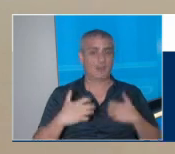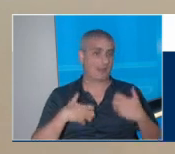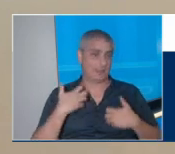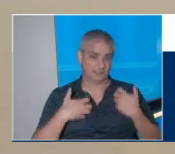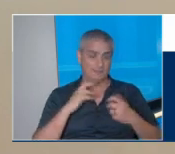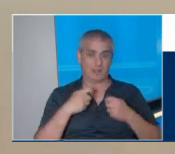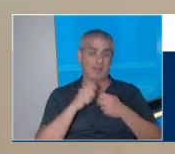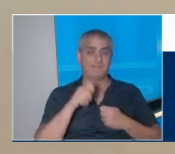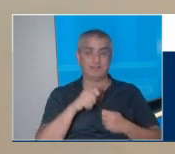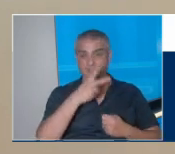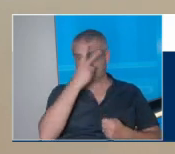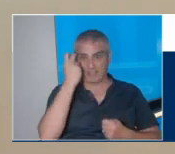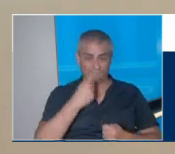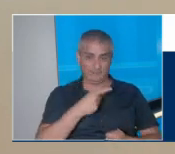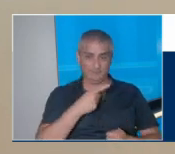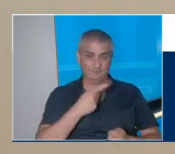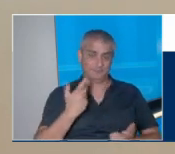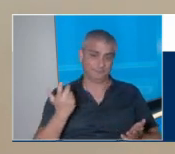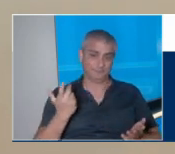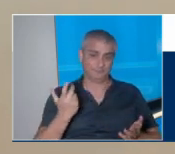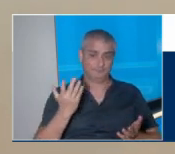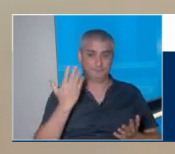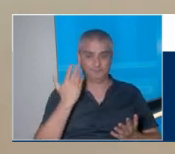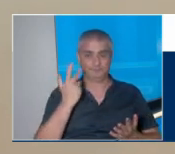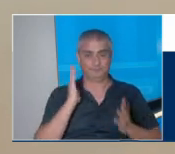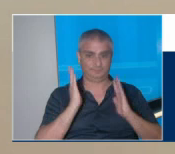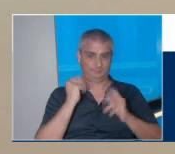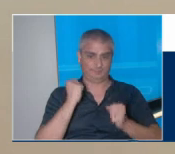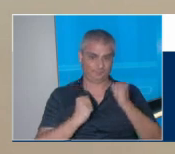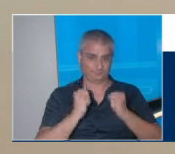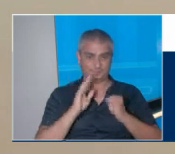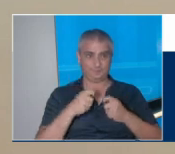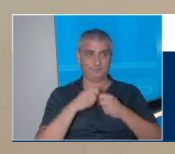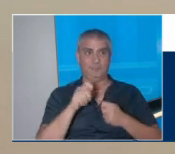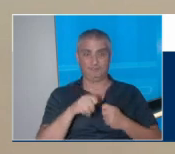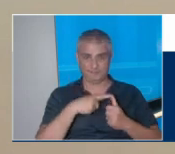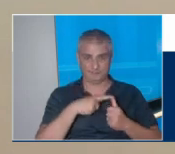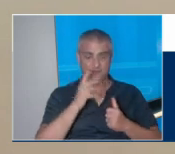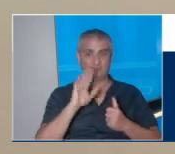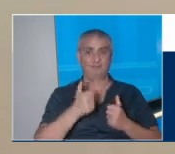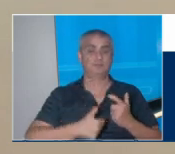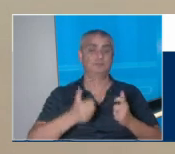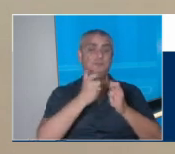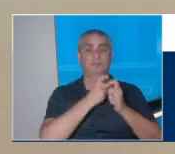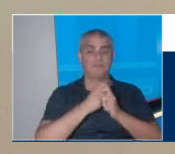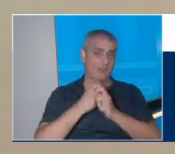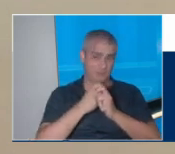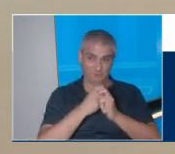כעסו כן. על חברי הכנסת הערבים, והיה נורא קשה גם לחברי הכנסת, גם לראשי